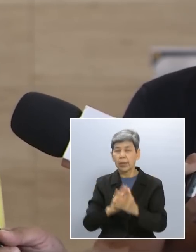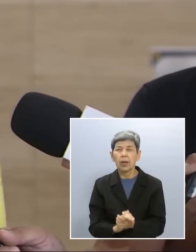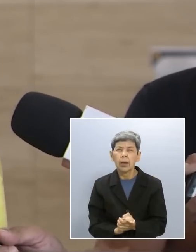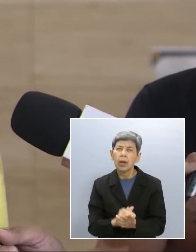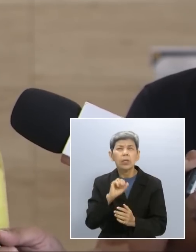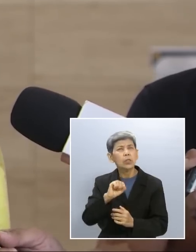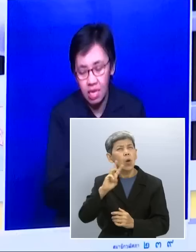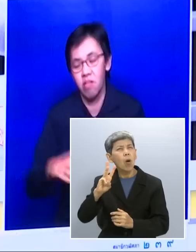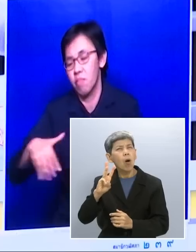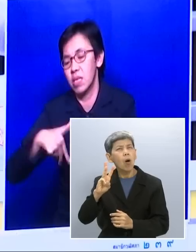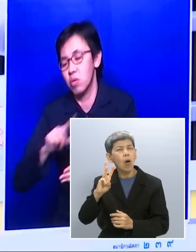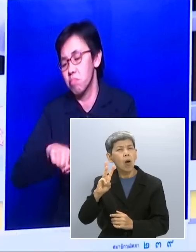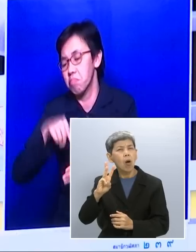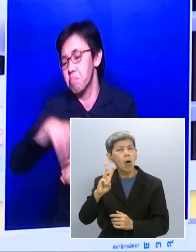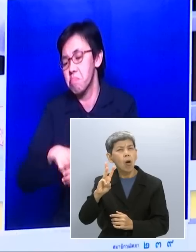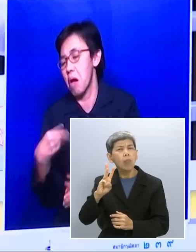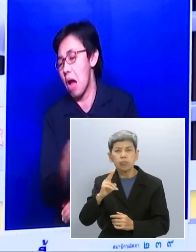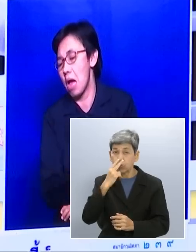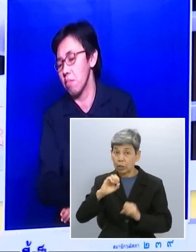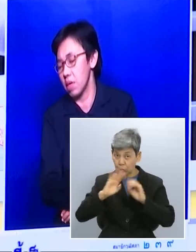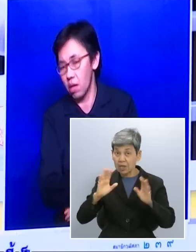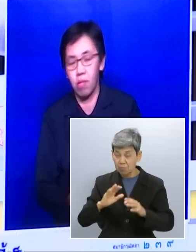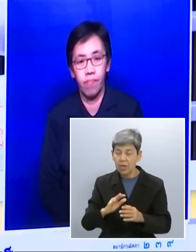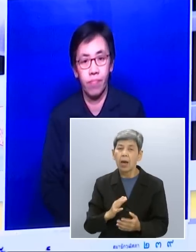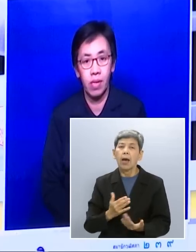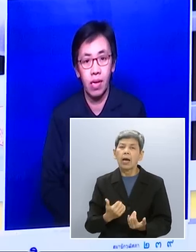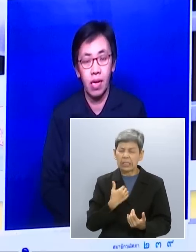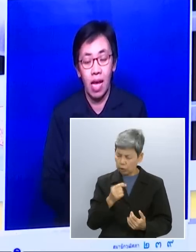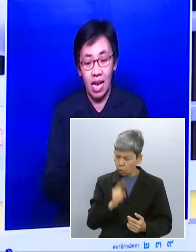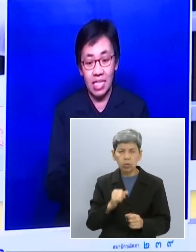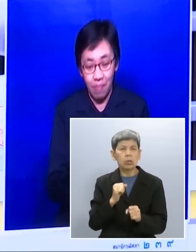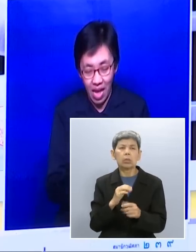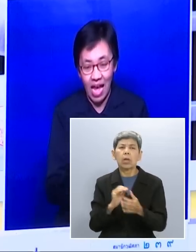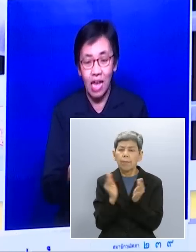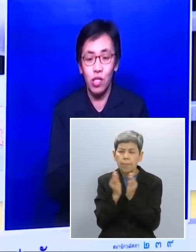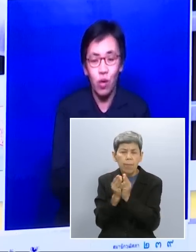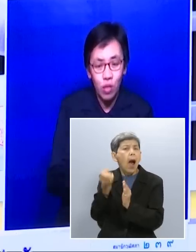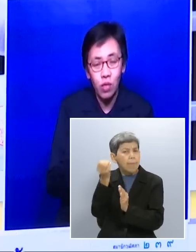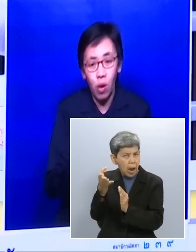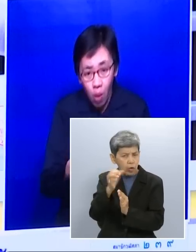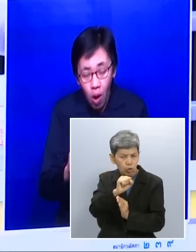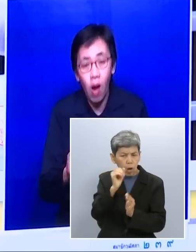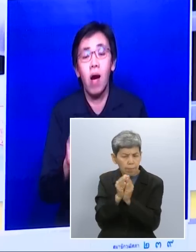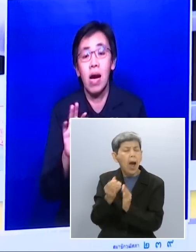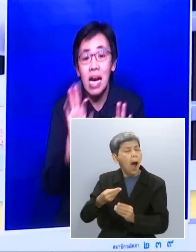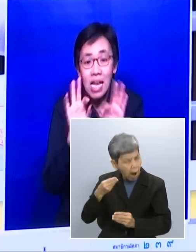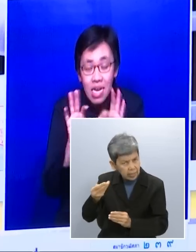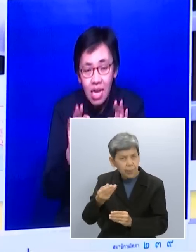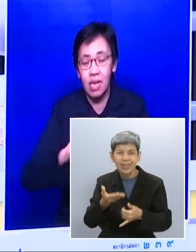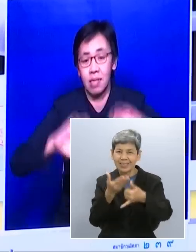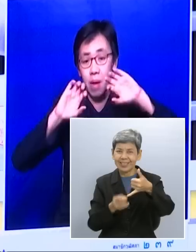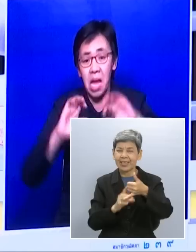สวอีก 1ท่านผู้ชมครับที่ประกาศตัวชัดเจนมาตลอดนะครับว่าต้องเป็นไปตามเสียงข้างมากของส.สเหมือนกันก็คือคุณ